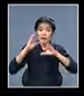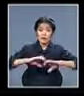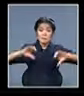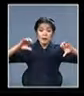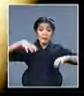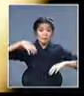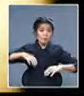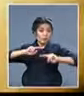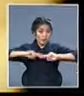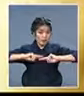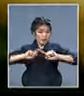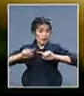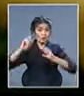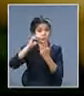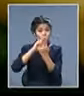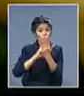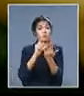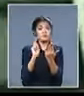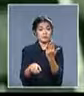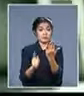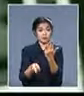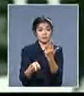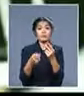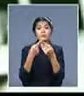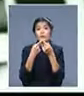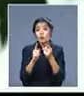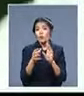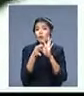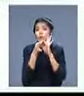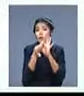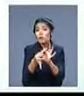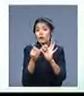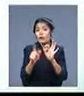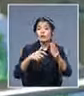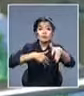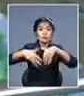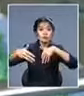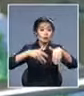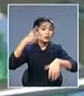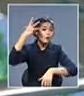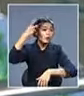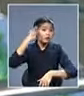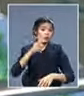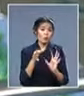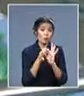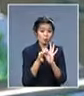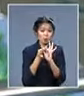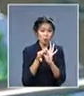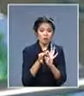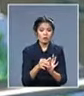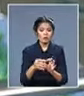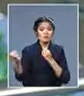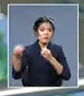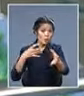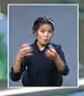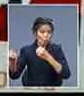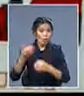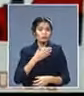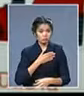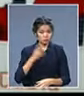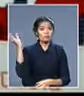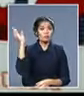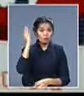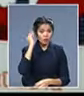ก็จะยังอยู ่ นะครับแล้วก็ข้อห่วงกังวลของประชาชนต่างๆพวกนี้เนี่ยเราก็มีการรับฟังนะครับทุกอาทิตย์นะครับ